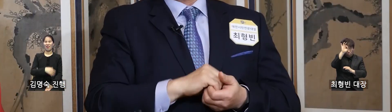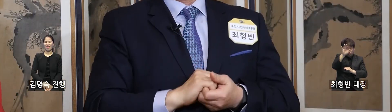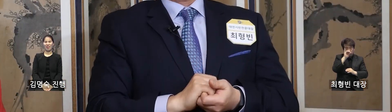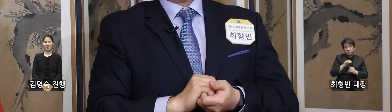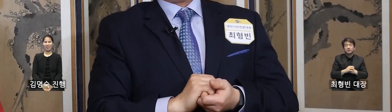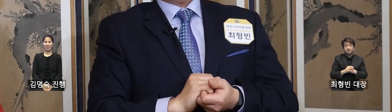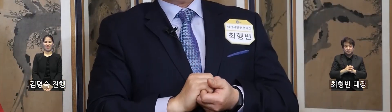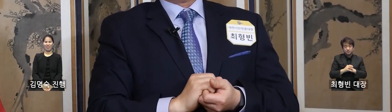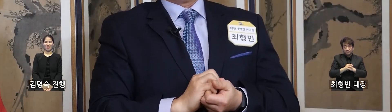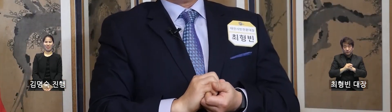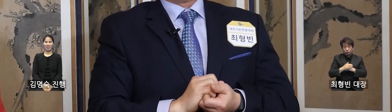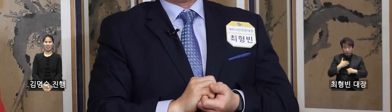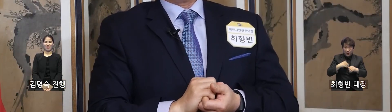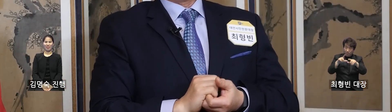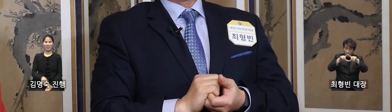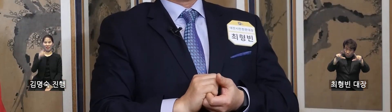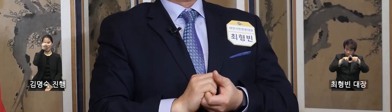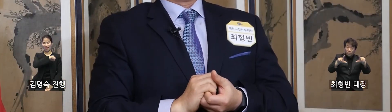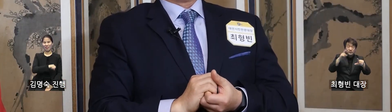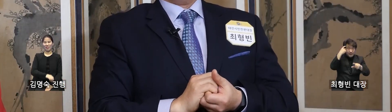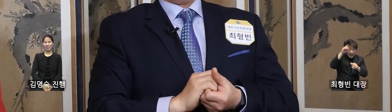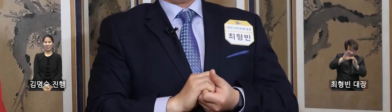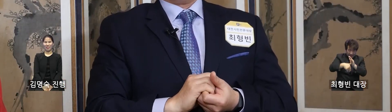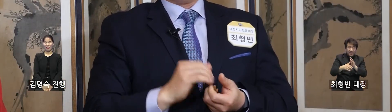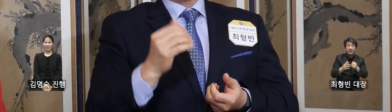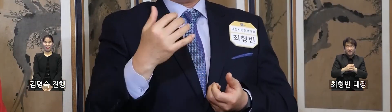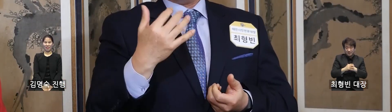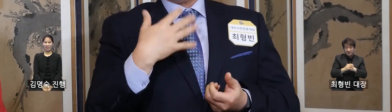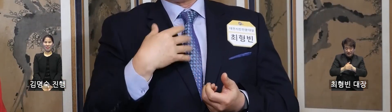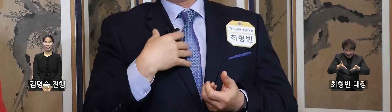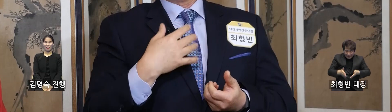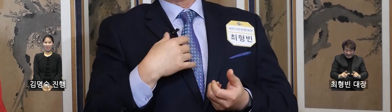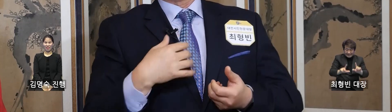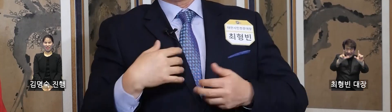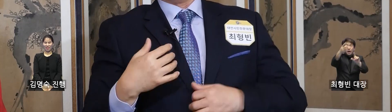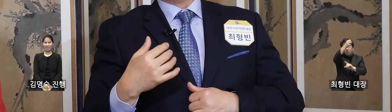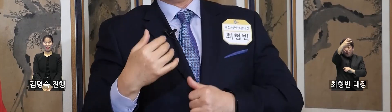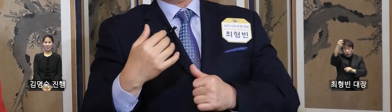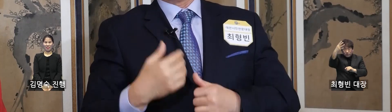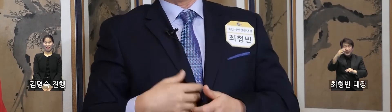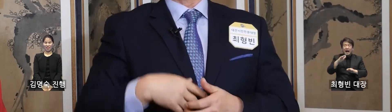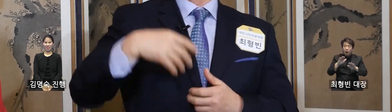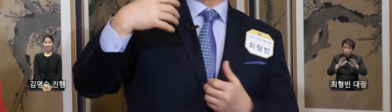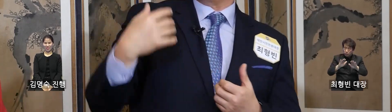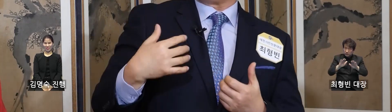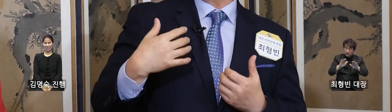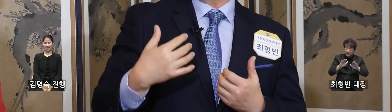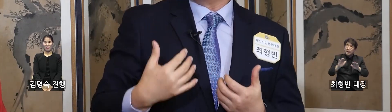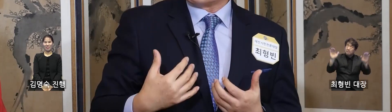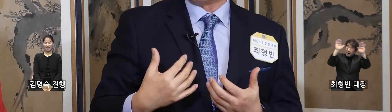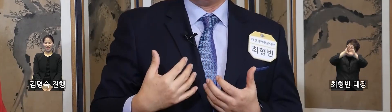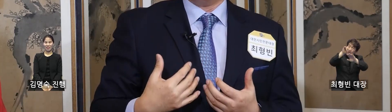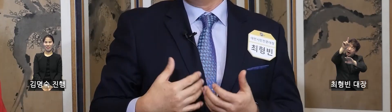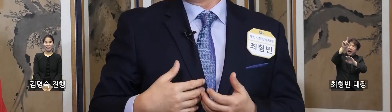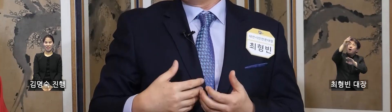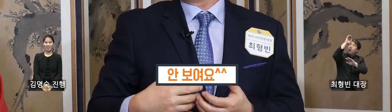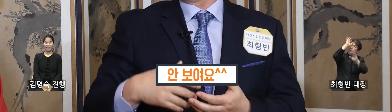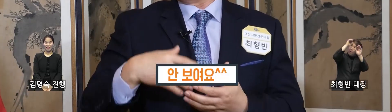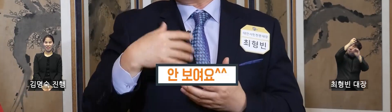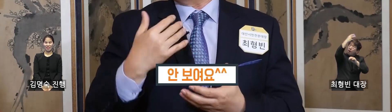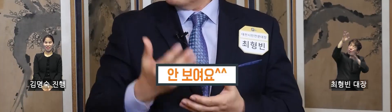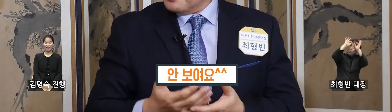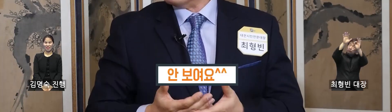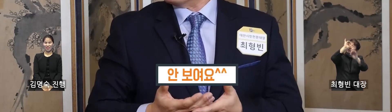그러니까 우리가 흔히들 생각할 때 탄생 별자리 그러면 아 내 탄생 별자리가 오늘이 니까 오늘 밤에 가 마보이 겠구나